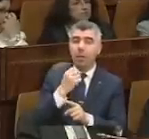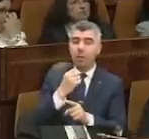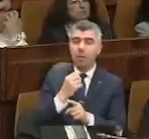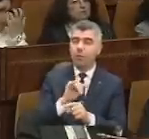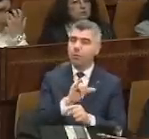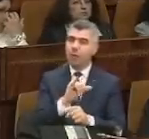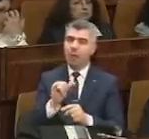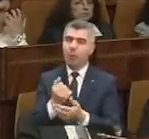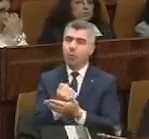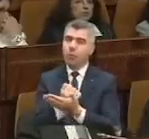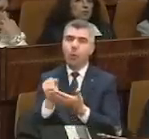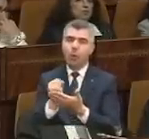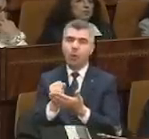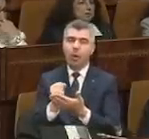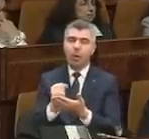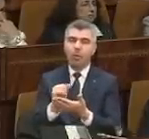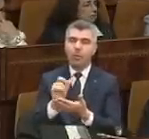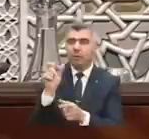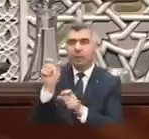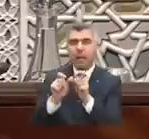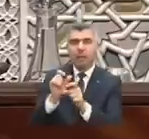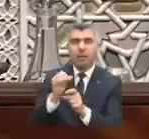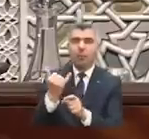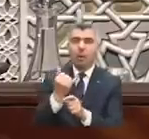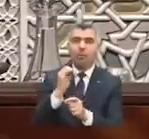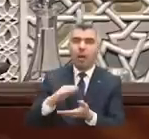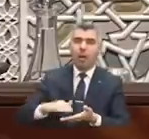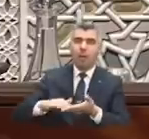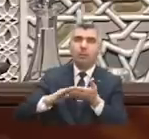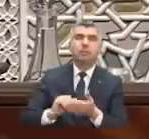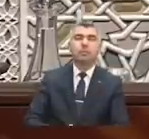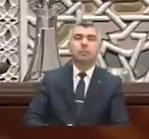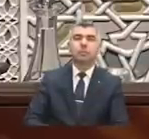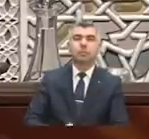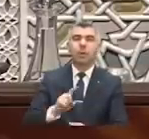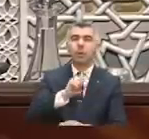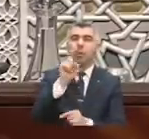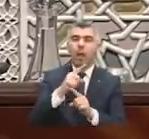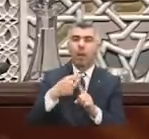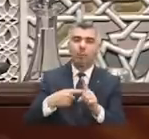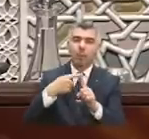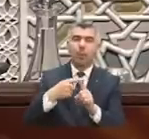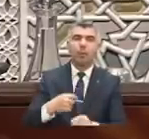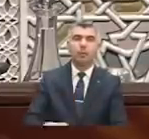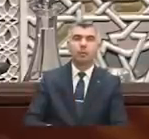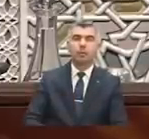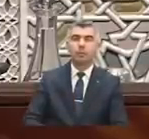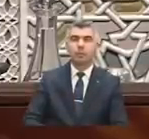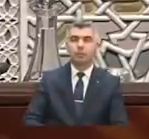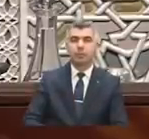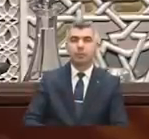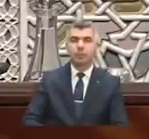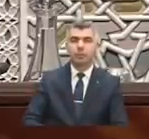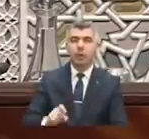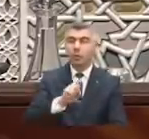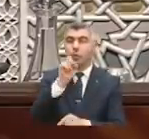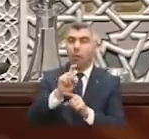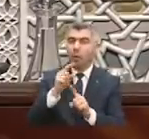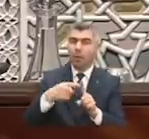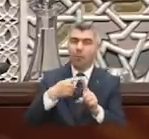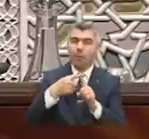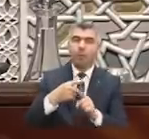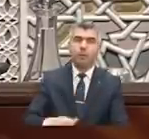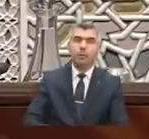سيد الوزير احنا بغينا هاد الناس المحترم هل هناك من تعقيم في الموضوع تعقيبات اضافيه